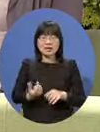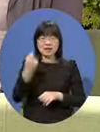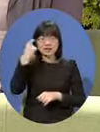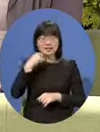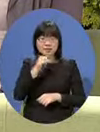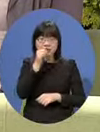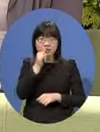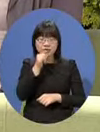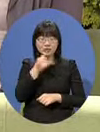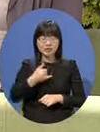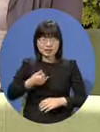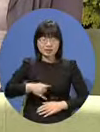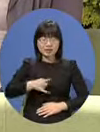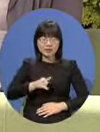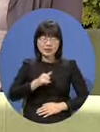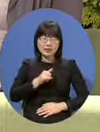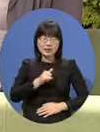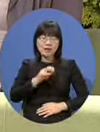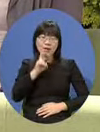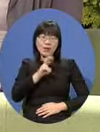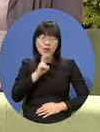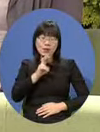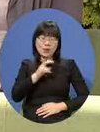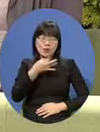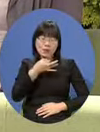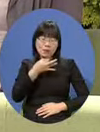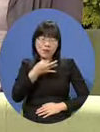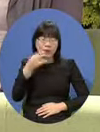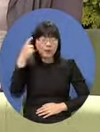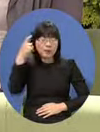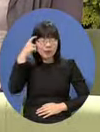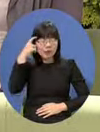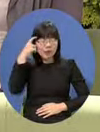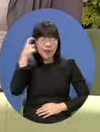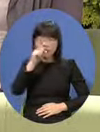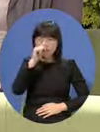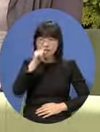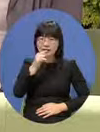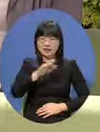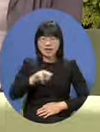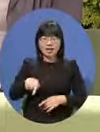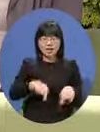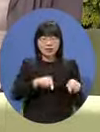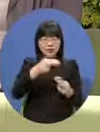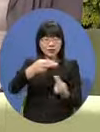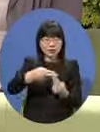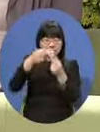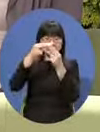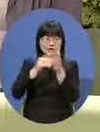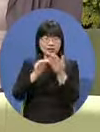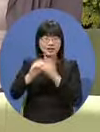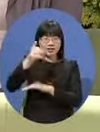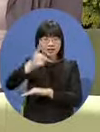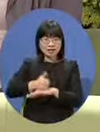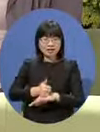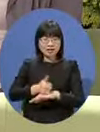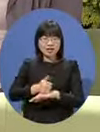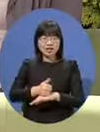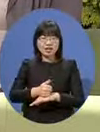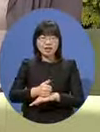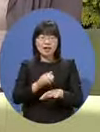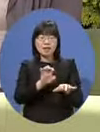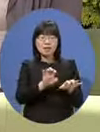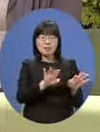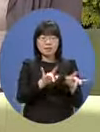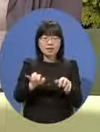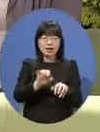아이가 흥얼거리는 음악이 너무 좋아요 했을 경우에는 그것을 녹음해 두었다가 나중에 아이가 작곡을